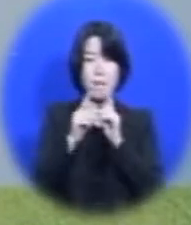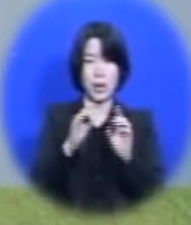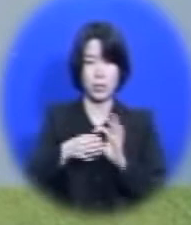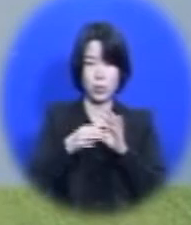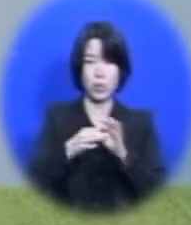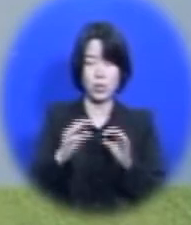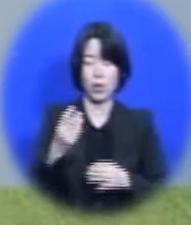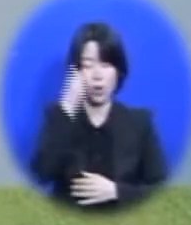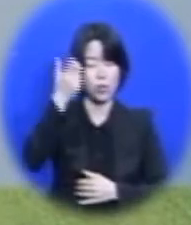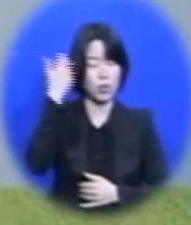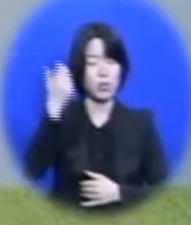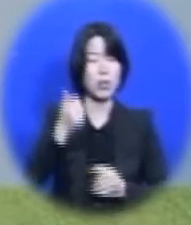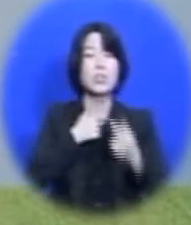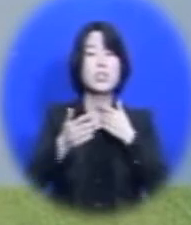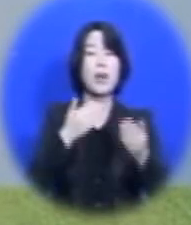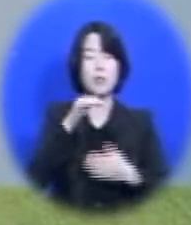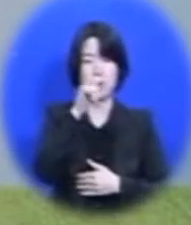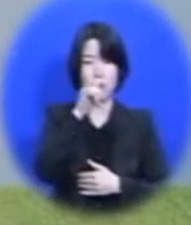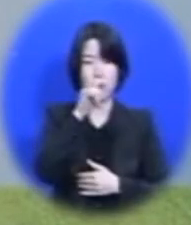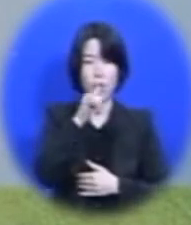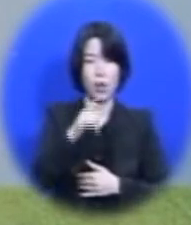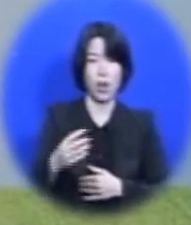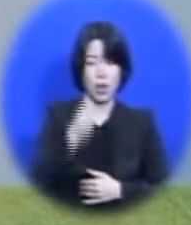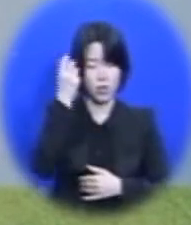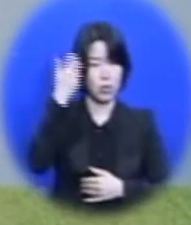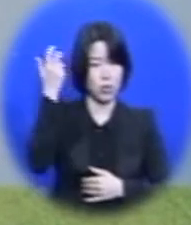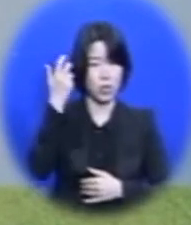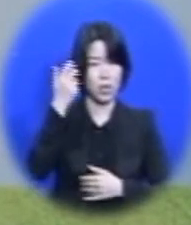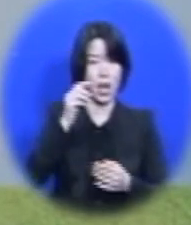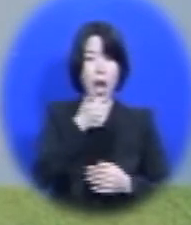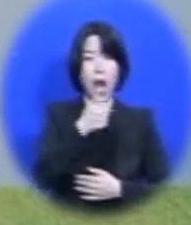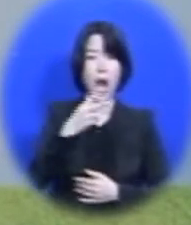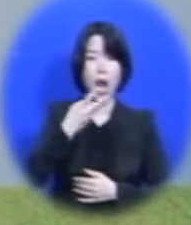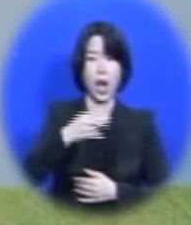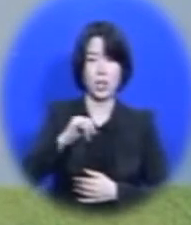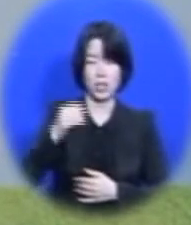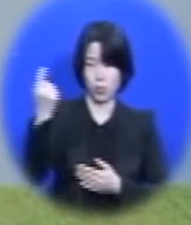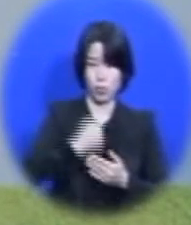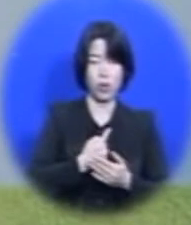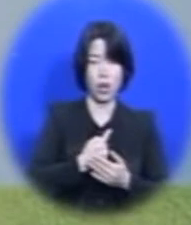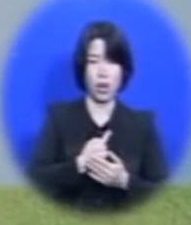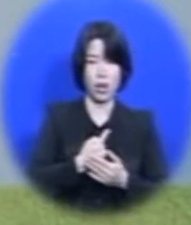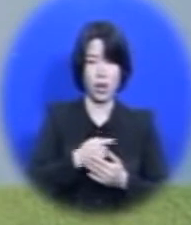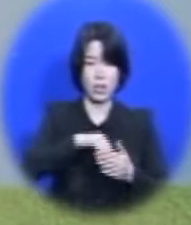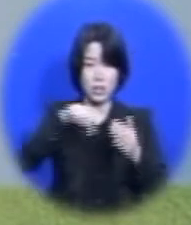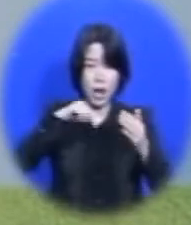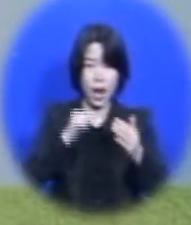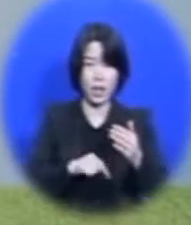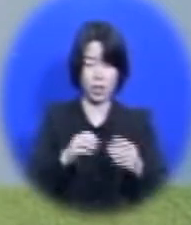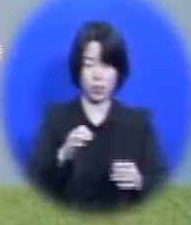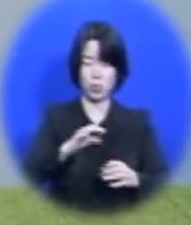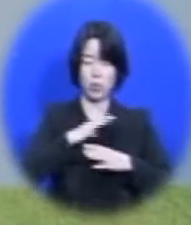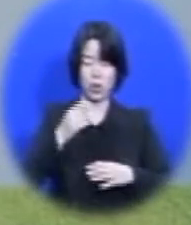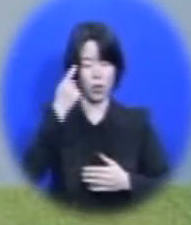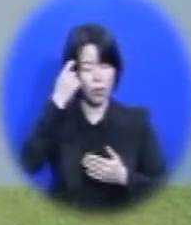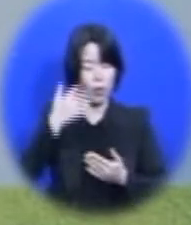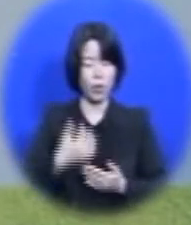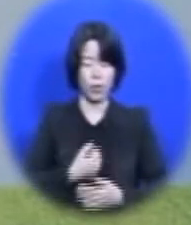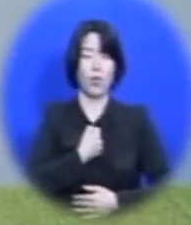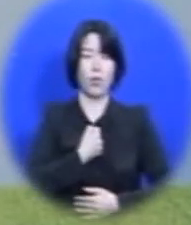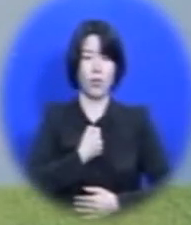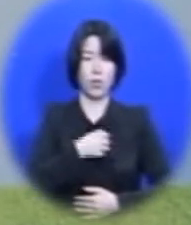성령 체험을 하게 된 겁니다. 성령이 하디 선교사님에게 임했습니다. 그리고 하디 선교사님 안에 놀라운 충격이